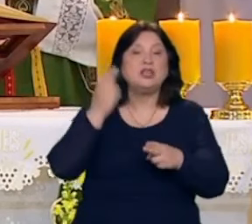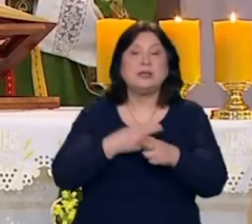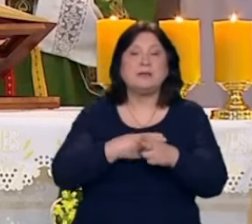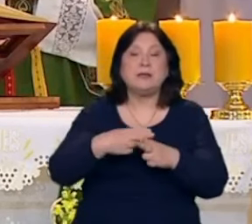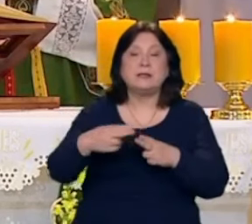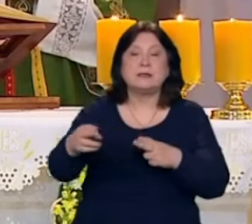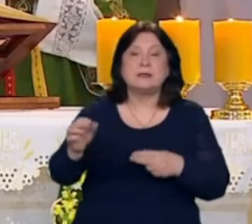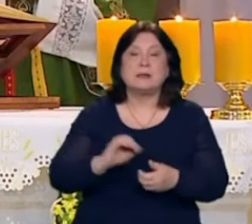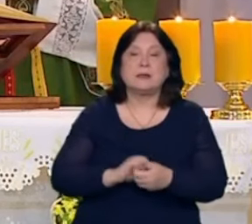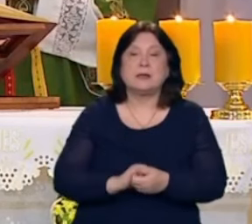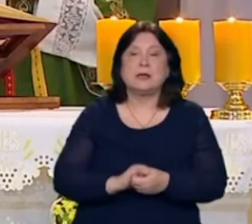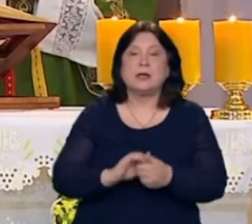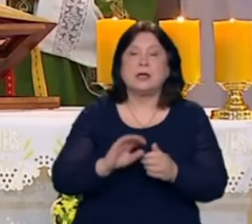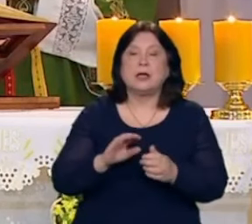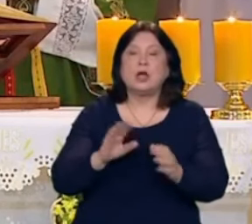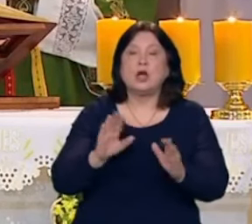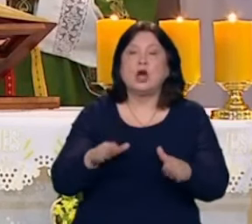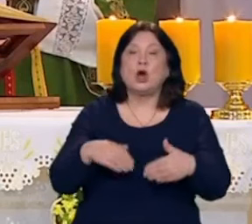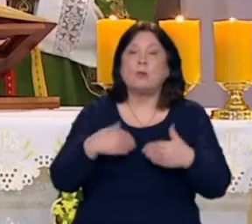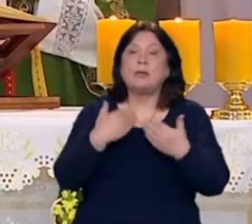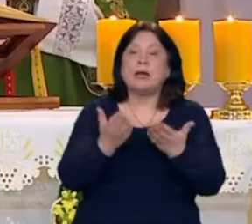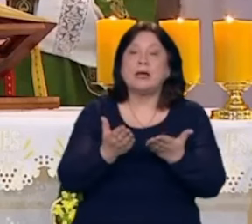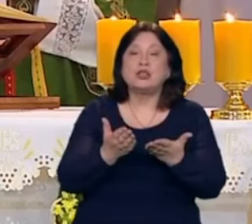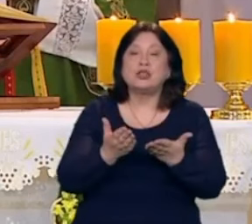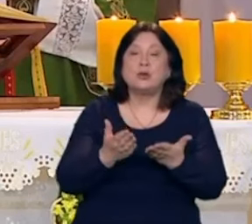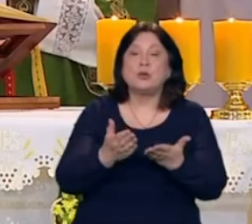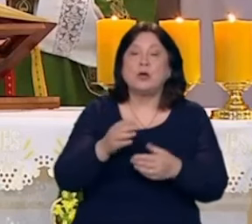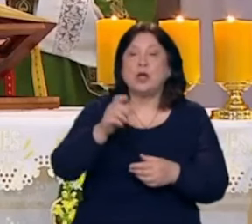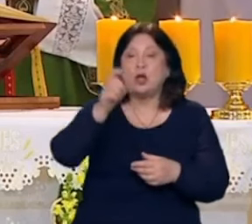dziewicy obdarzył ludzkość